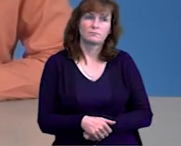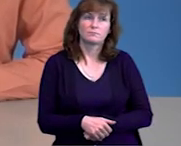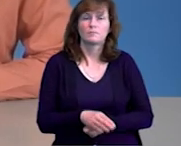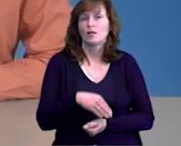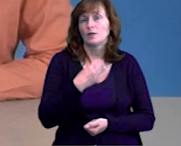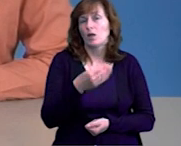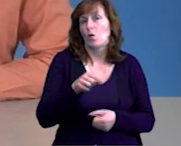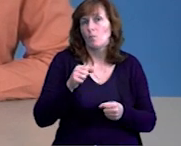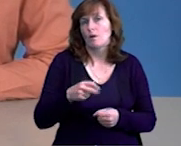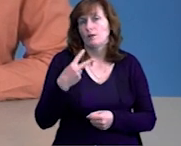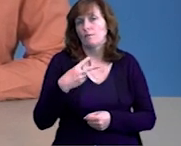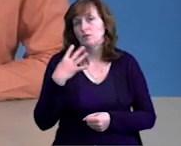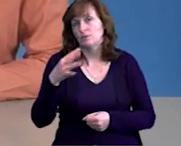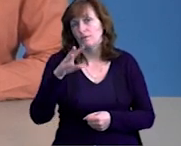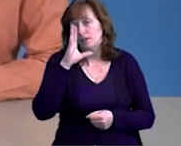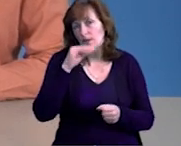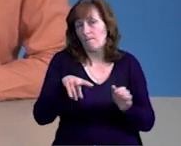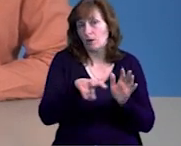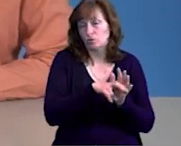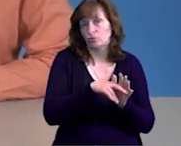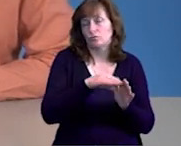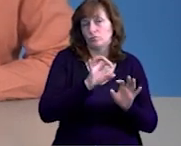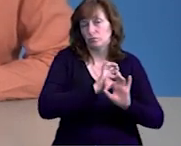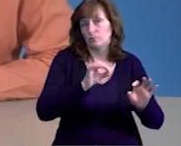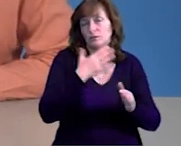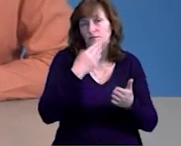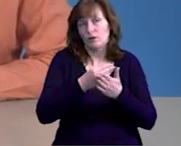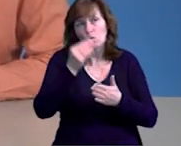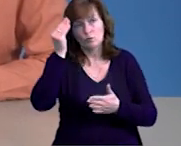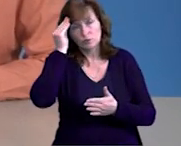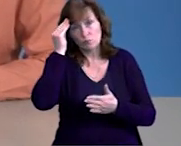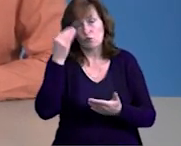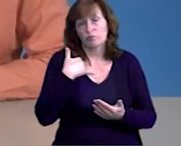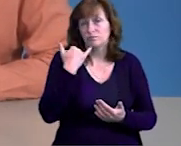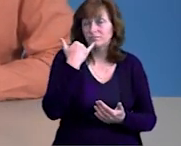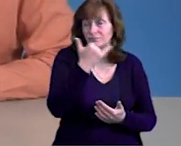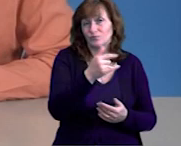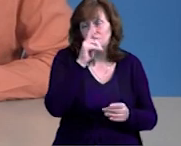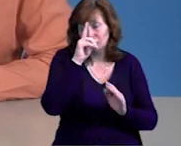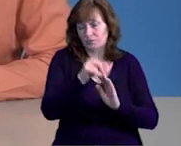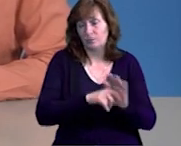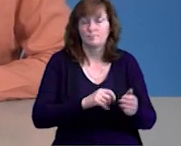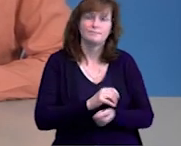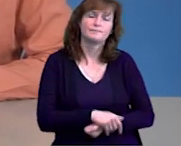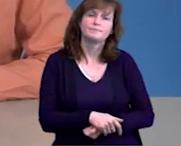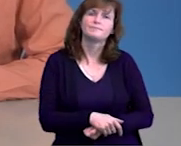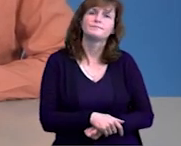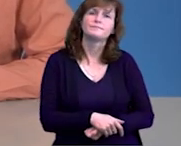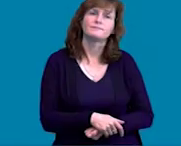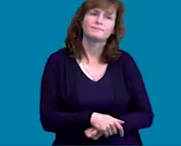Ми надаємо право водієві 24-го маршруту висловити свою думку. Ми готові озвучити її у подальших випусках